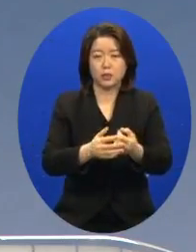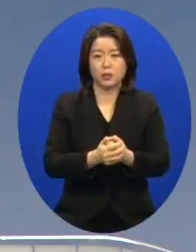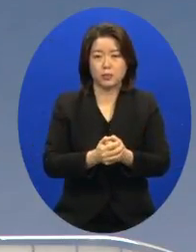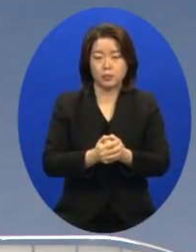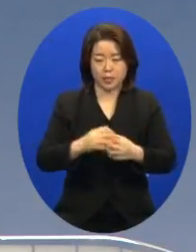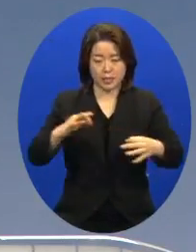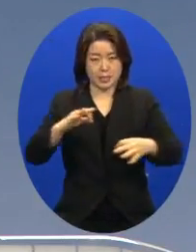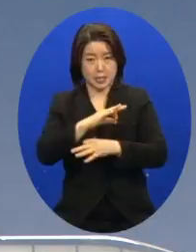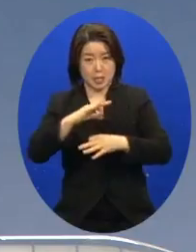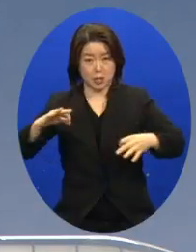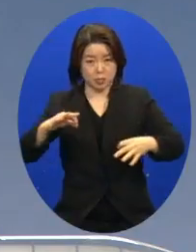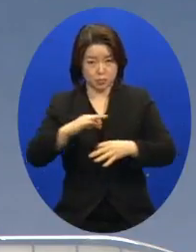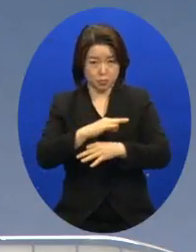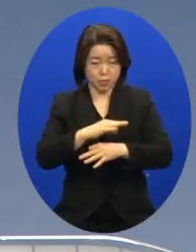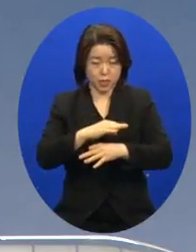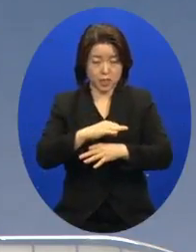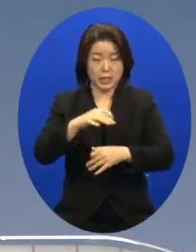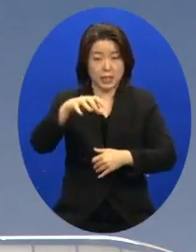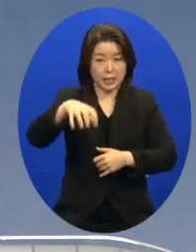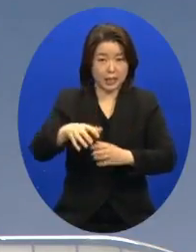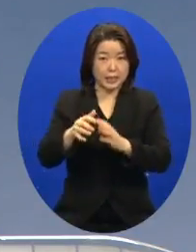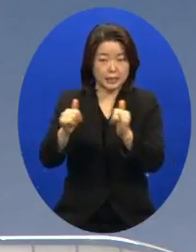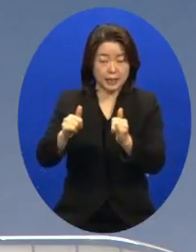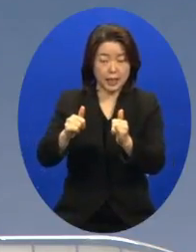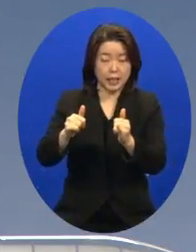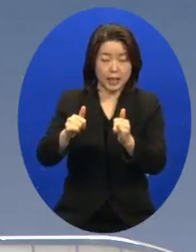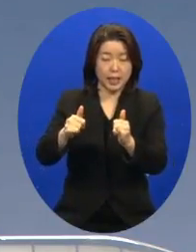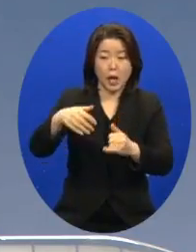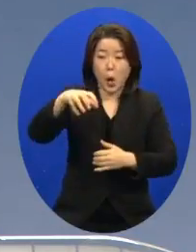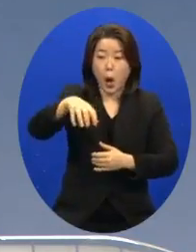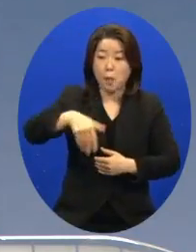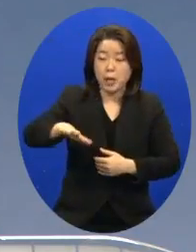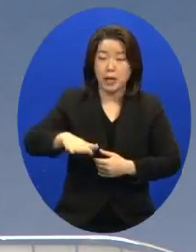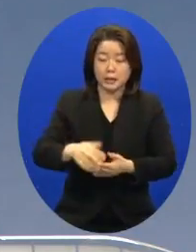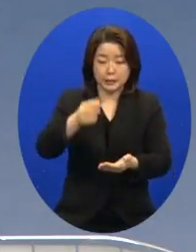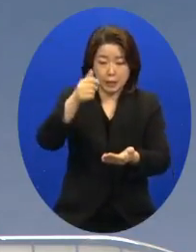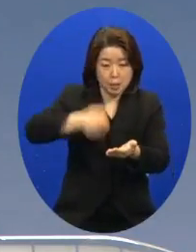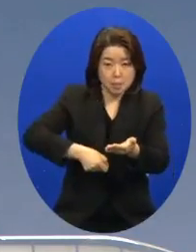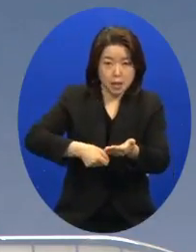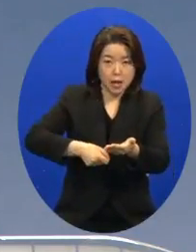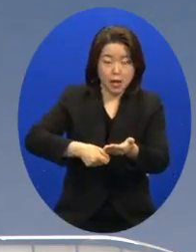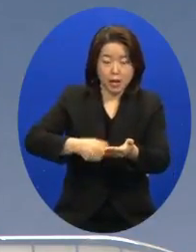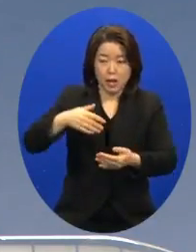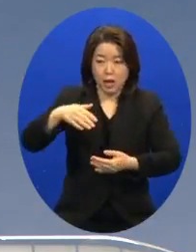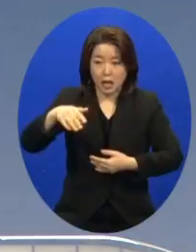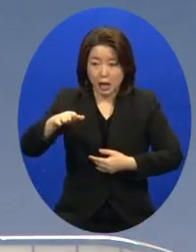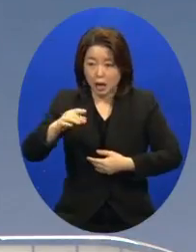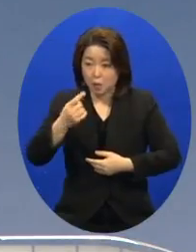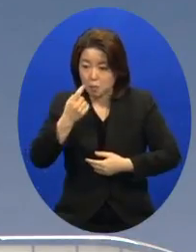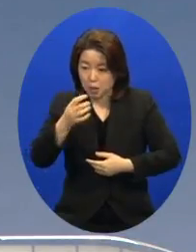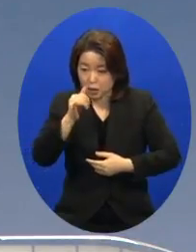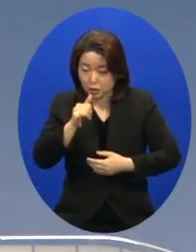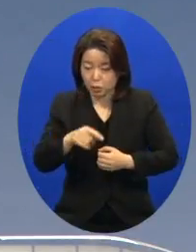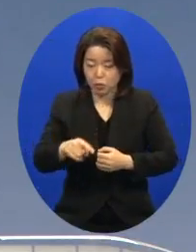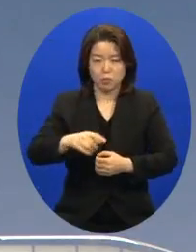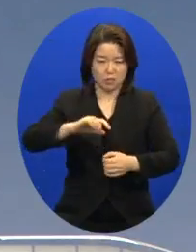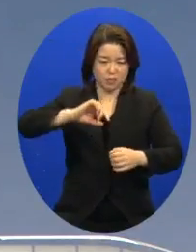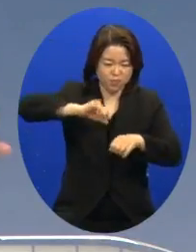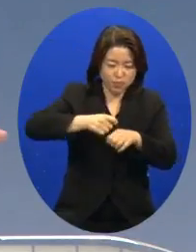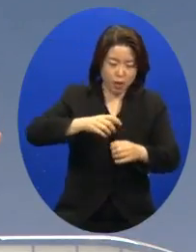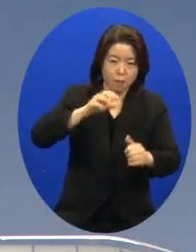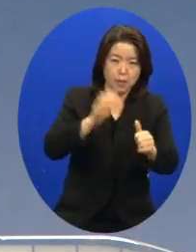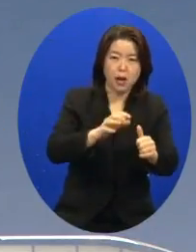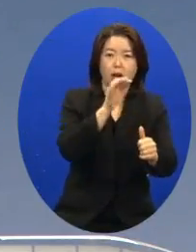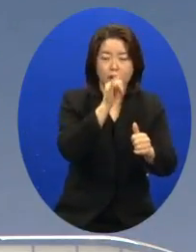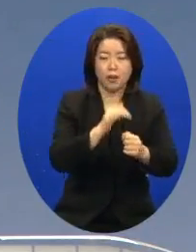구리를 불의한 자들 앞에 가서 재판을 받으려 한다고 어미 책망을 하였습니다 당시 고린도 유